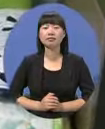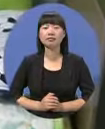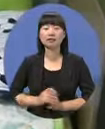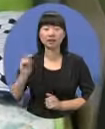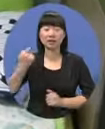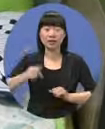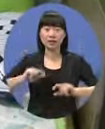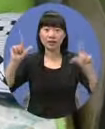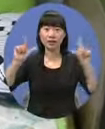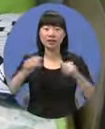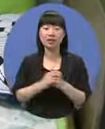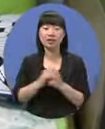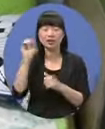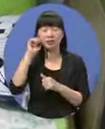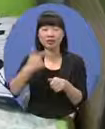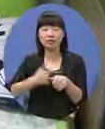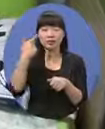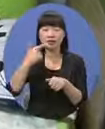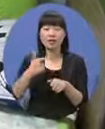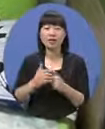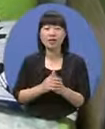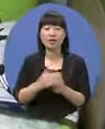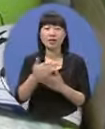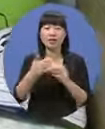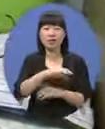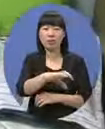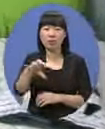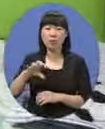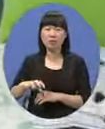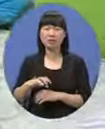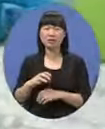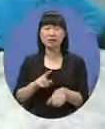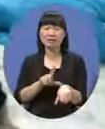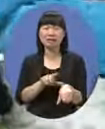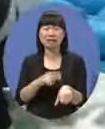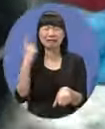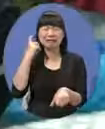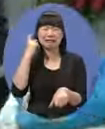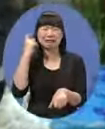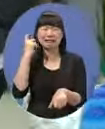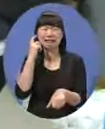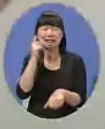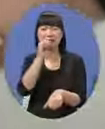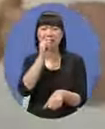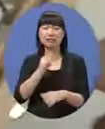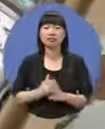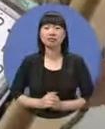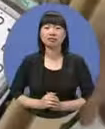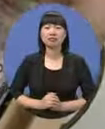다음 날 새벽 6시에 맞춰 방안 곳곳에서 알람 소리가 들리기 시작했다.